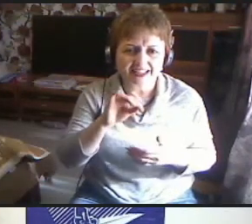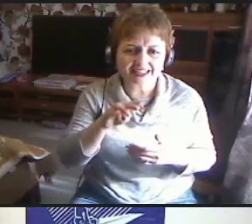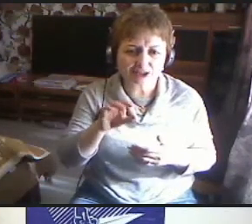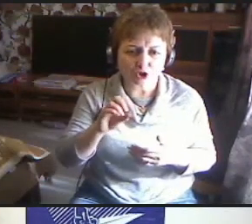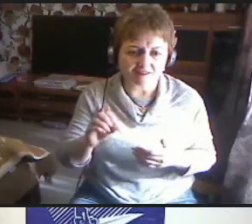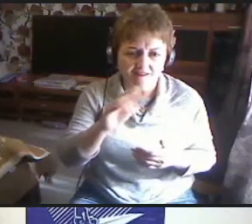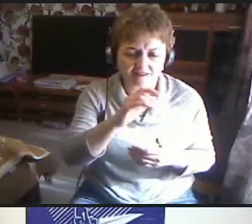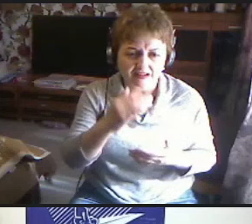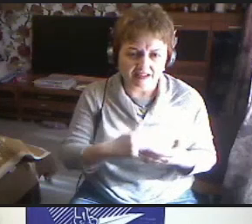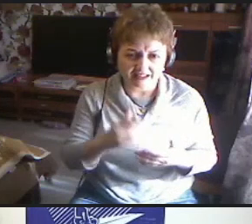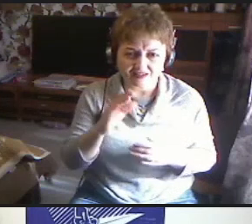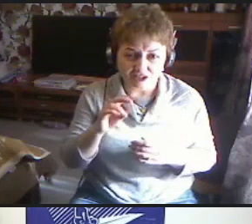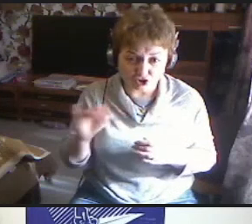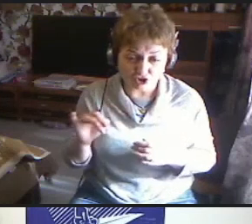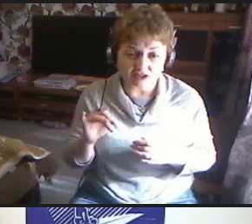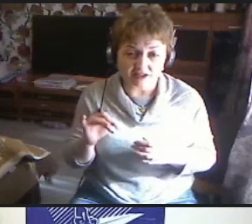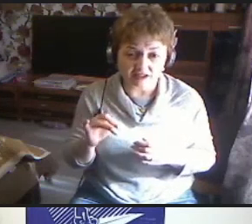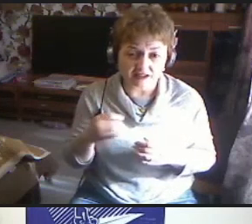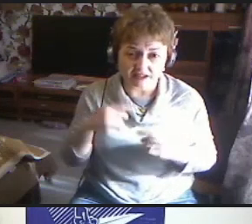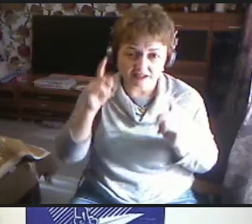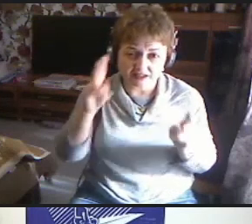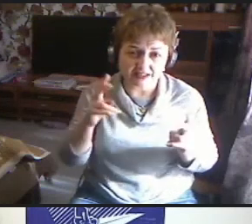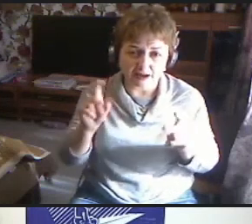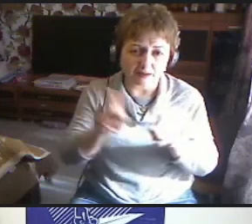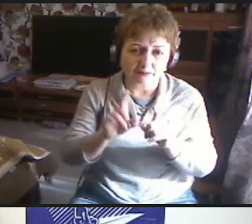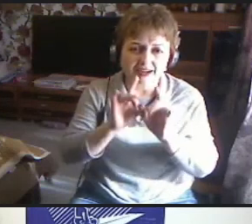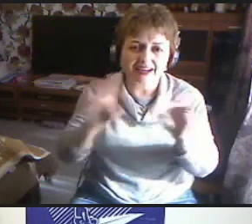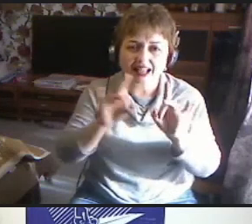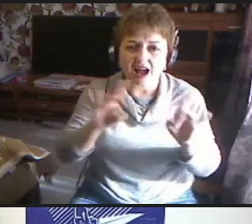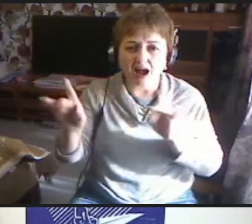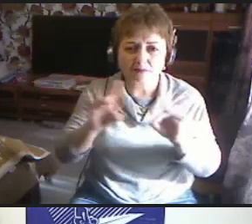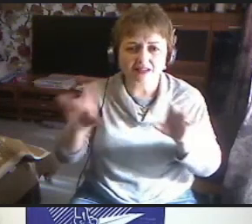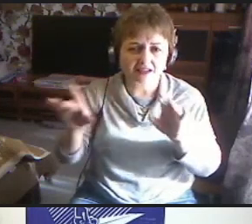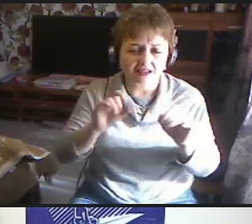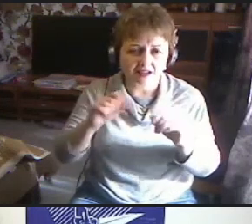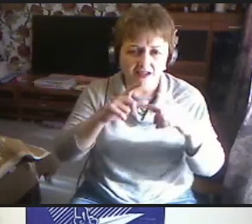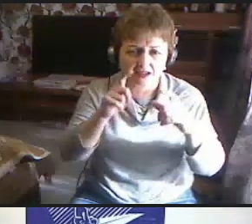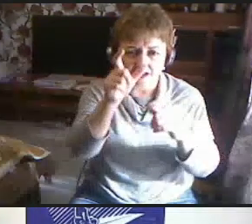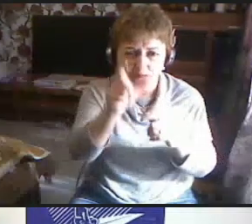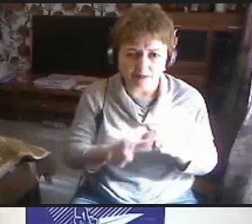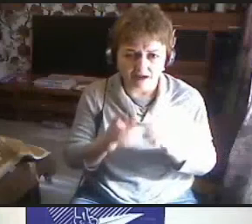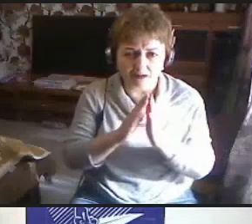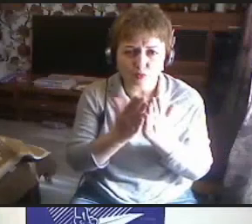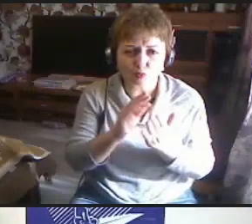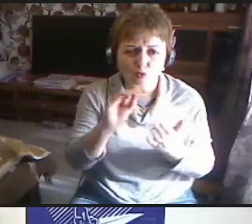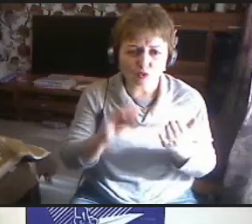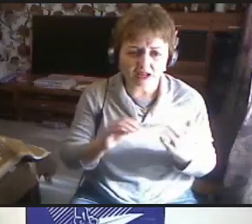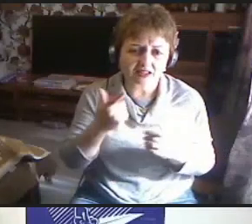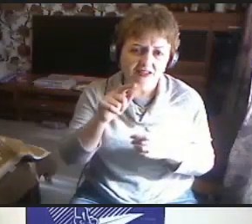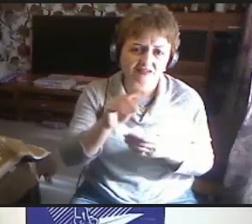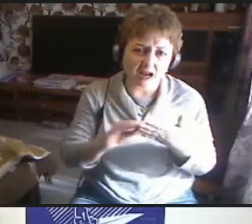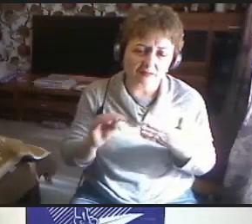вещи, да, ну, не знаю, типа рекламного буклетика, где вы описываете некие